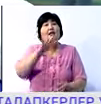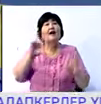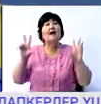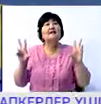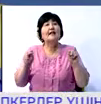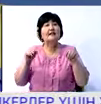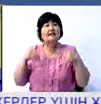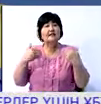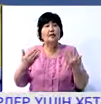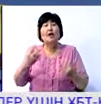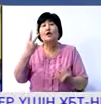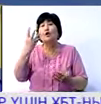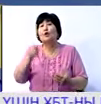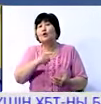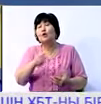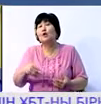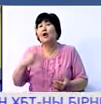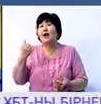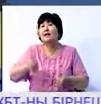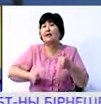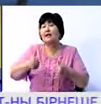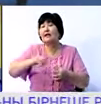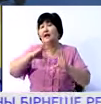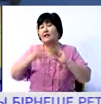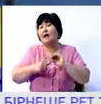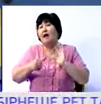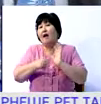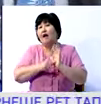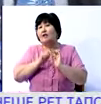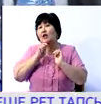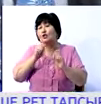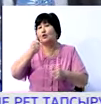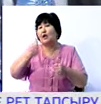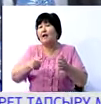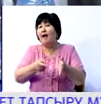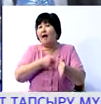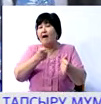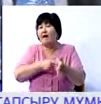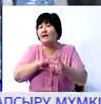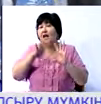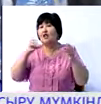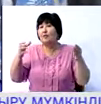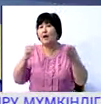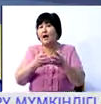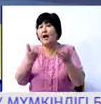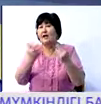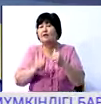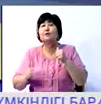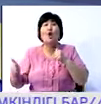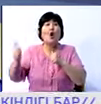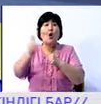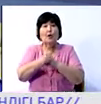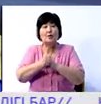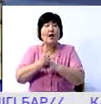тілеймін. Сонымен 2 күнге созылған тартыста сайыс нәтижесімен 6 алтын жүлдені қанжығалаған қарағандылықтар жалпы командалық есепте көш бастады.